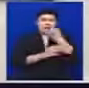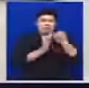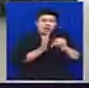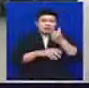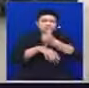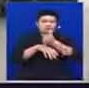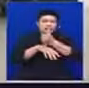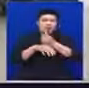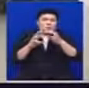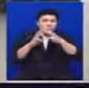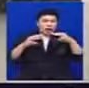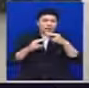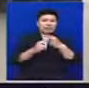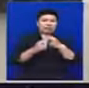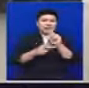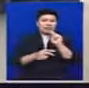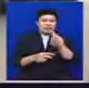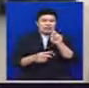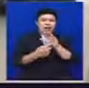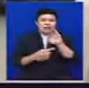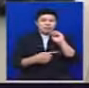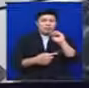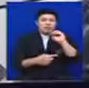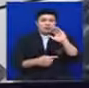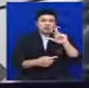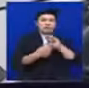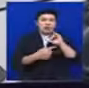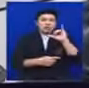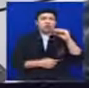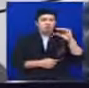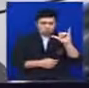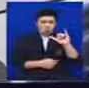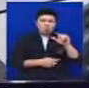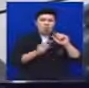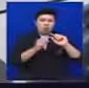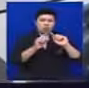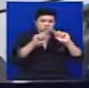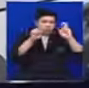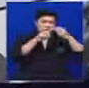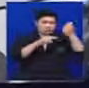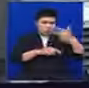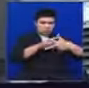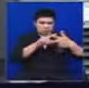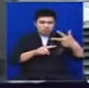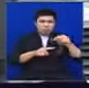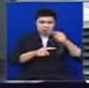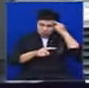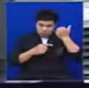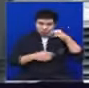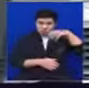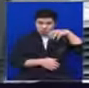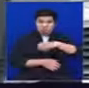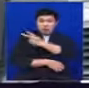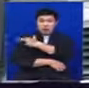ระธรรมชโยนานเกือบ2ชั่วโมงเพื่อพิจารณา3ประเด็นกรณีที่แพทย์ออกใบรับรองแพทย์ที่โรงพยาบาลค่ายพานุ